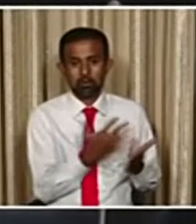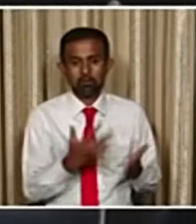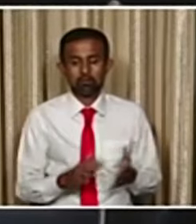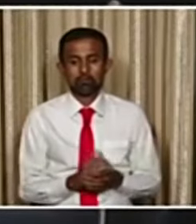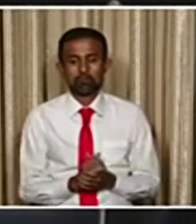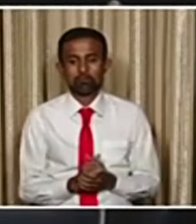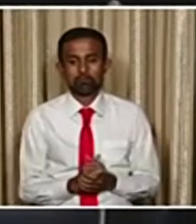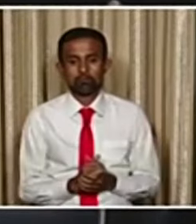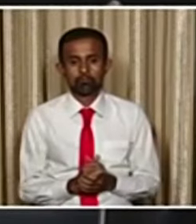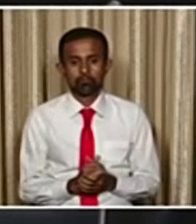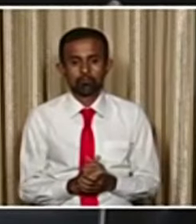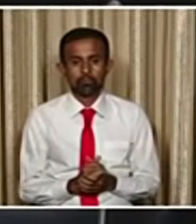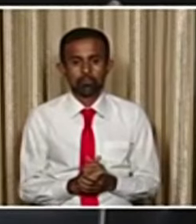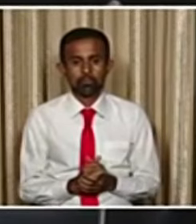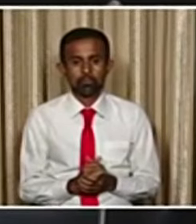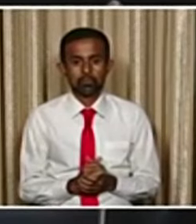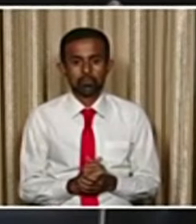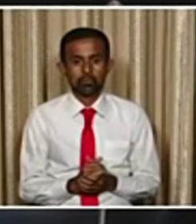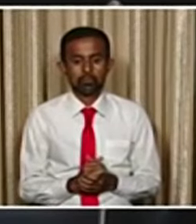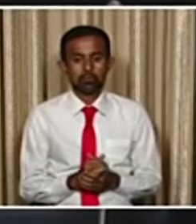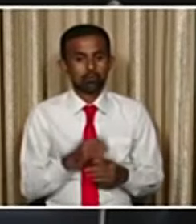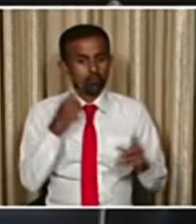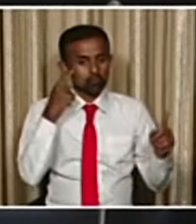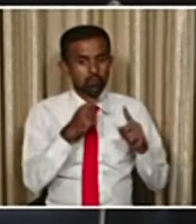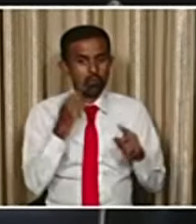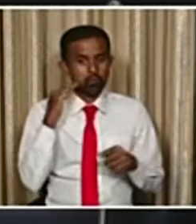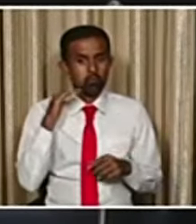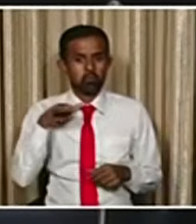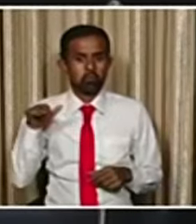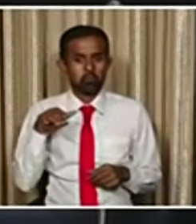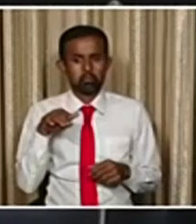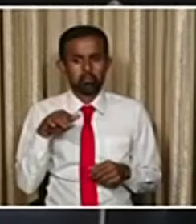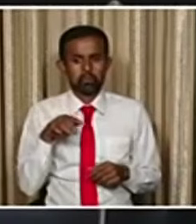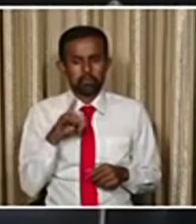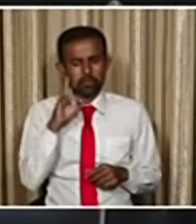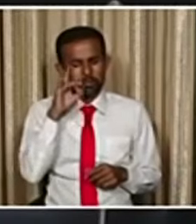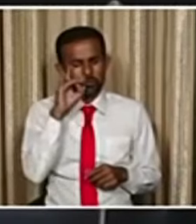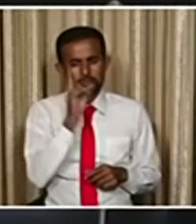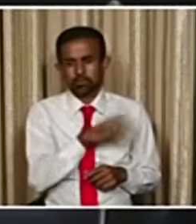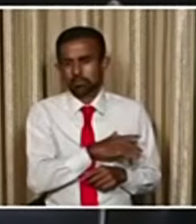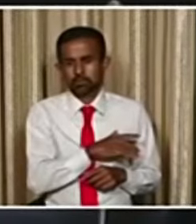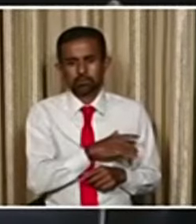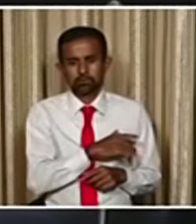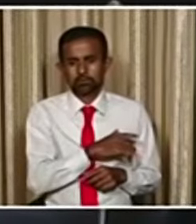දැම්මා. මේවා පිළිබඳව ජනතාවට ඇත්තේ මහ පිළිකුලක්.